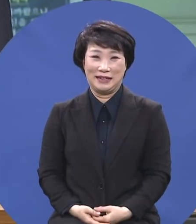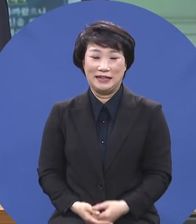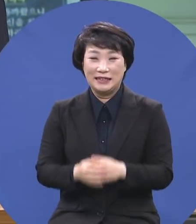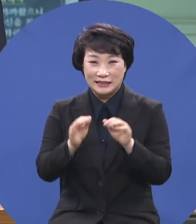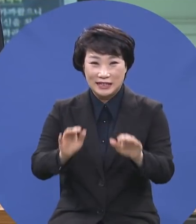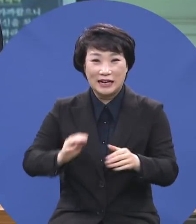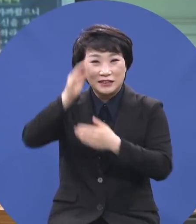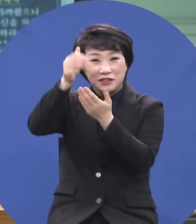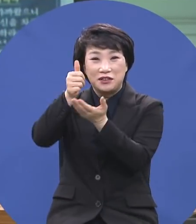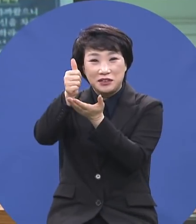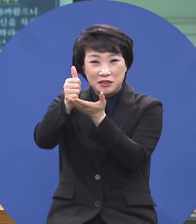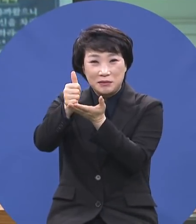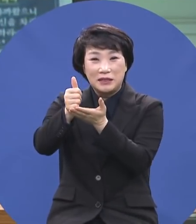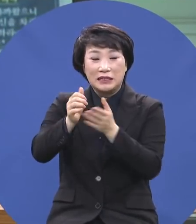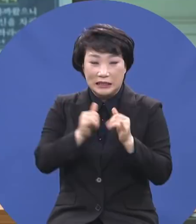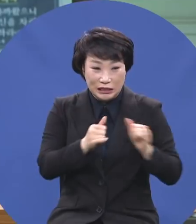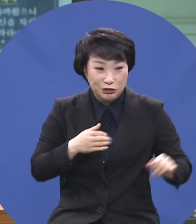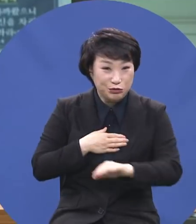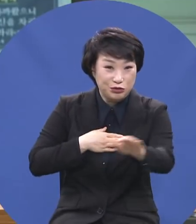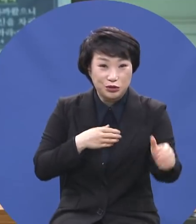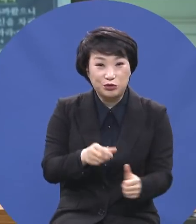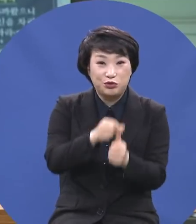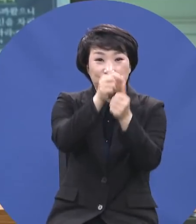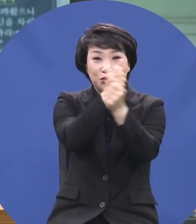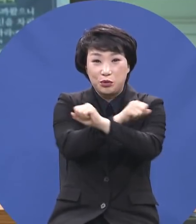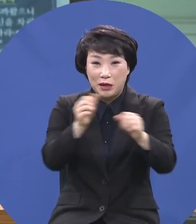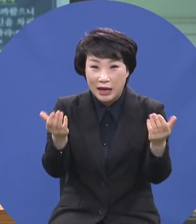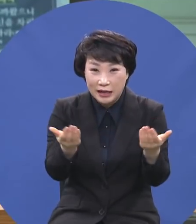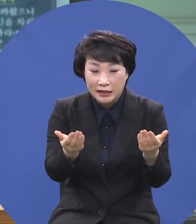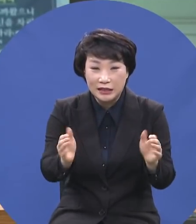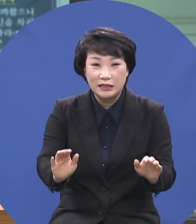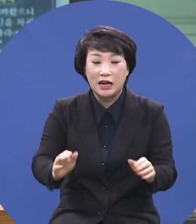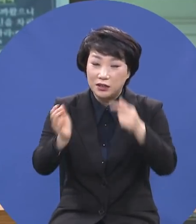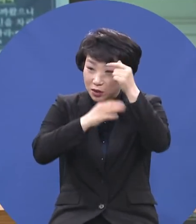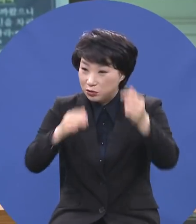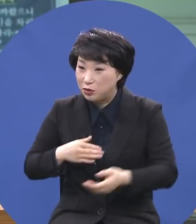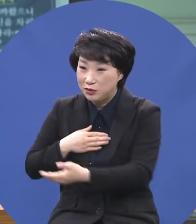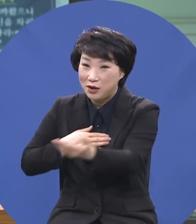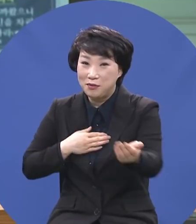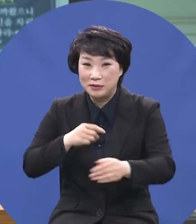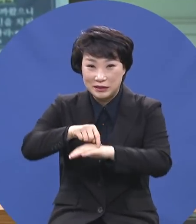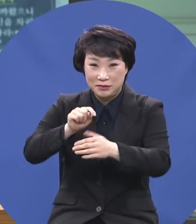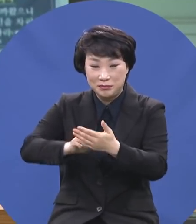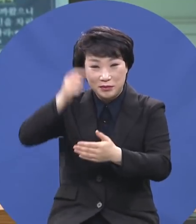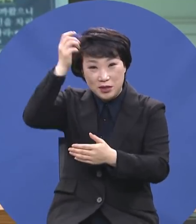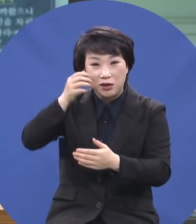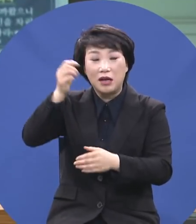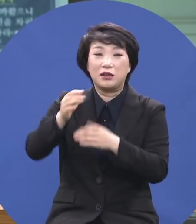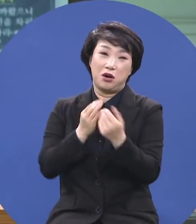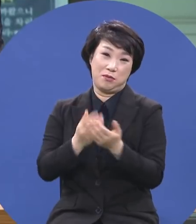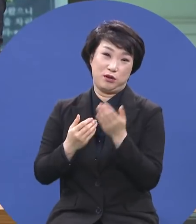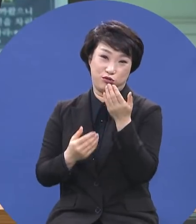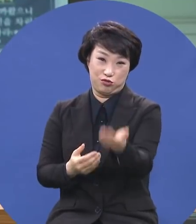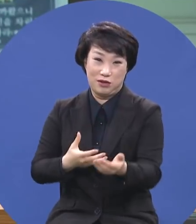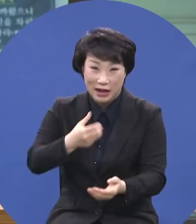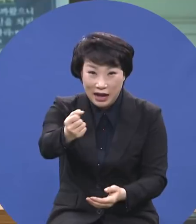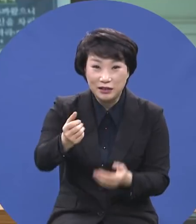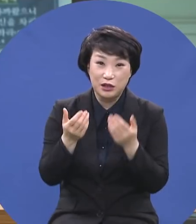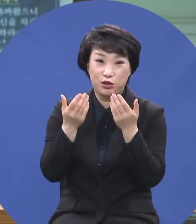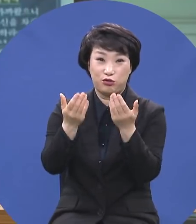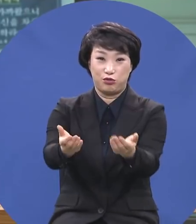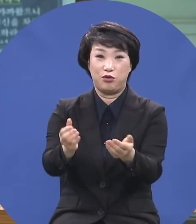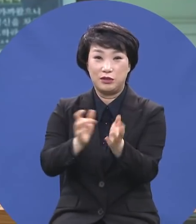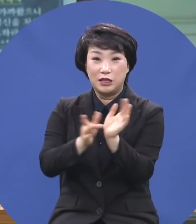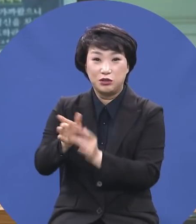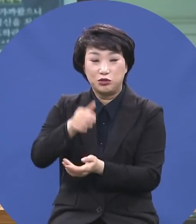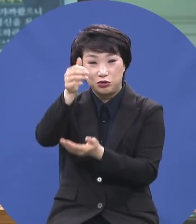그러므로 성령은 인류 구속 사역을 성도들의 심령에 경험케 하고 소욕케 하고